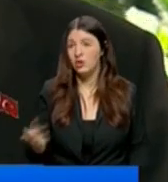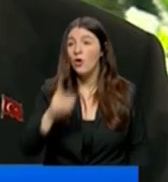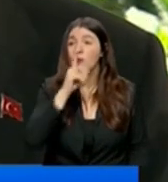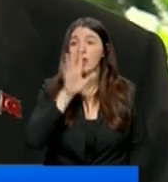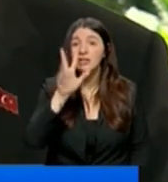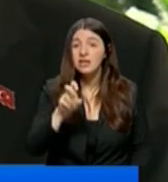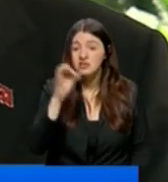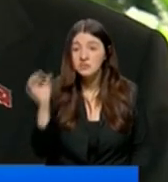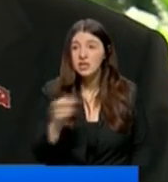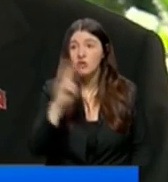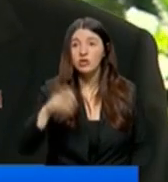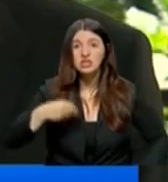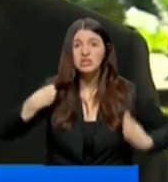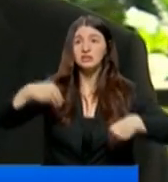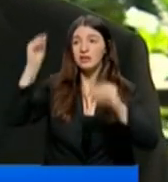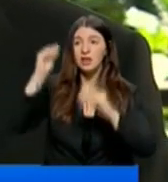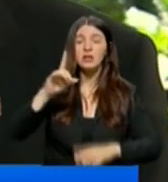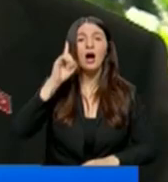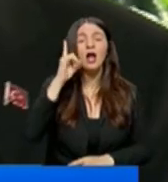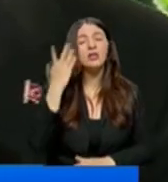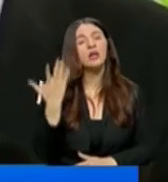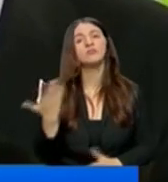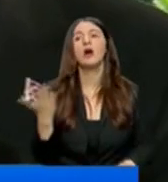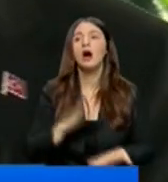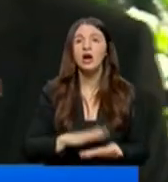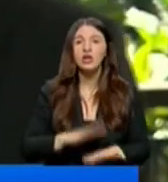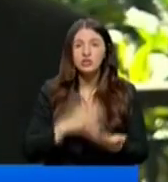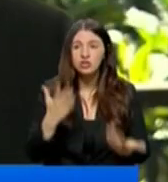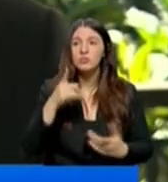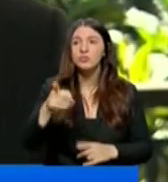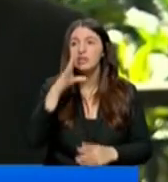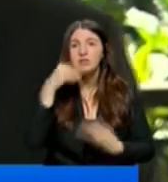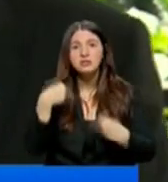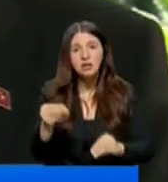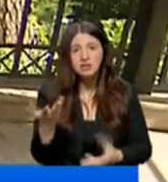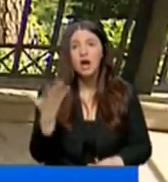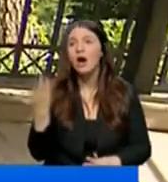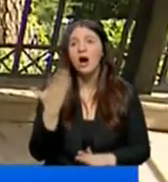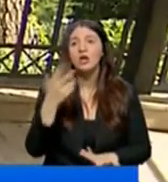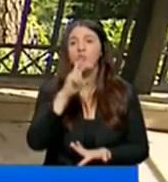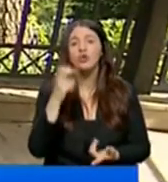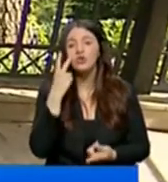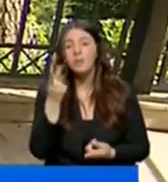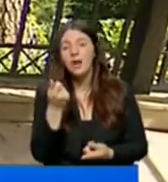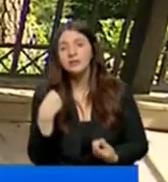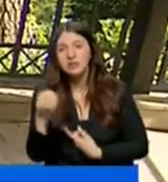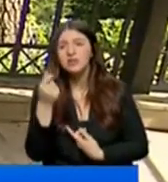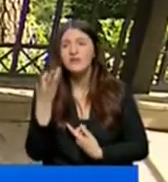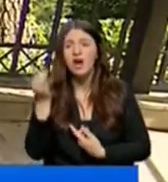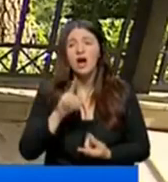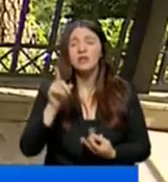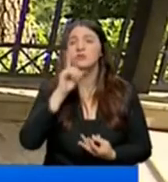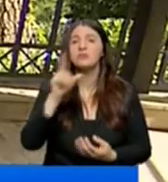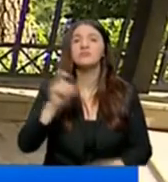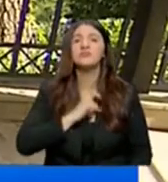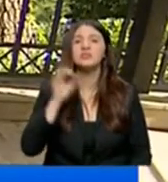128 milyar doları sattılar. Ya arkadaş, bu 128 milyar doları kime sattınız? Hangi kurdan sattınız? Defalarca sordum. Cevap